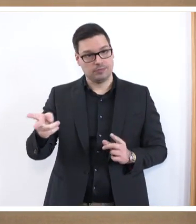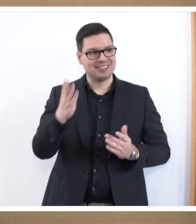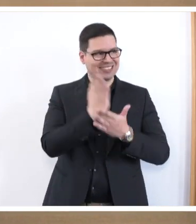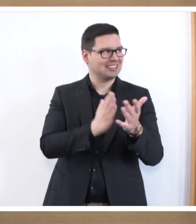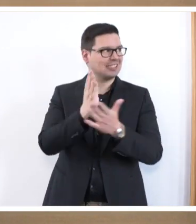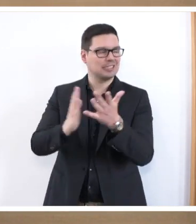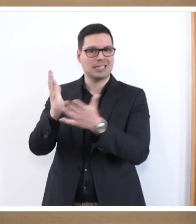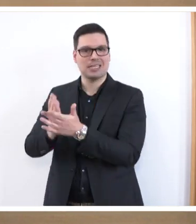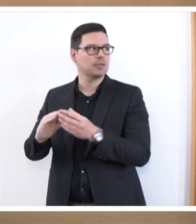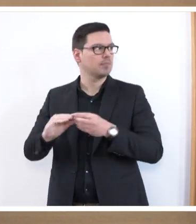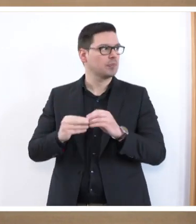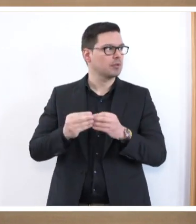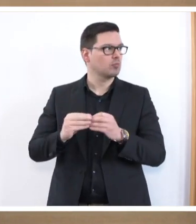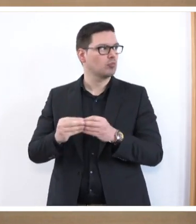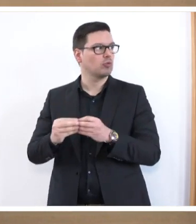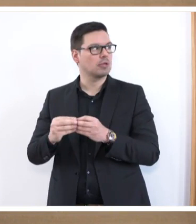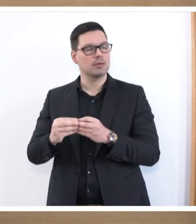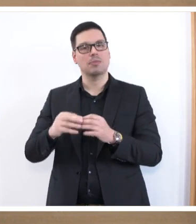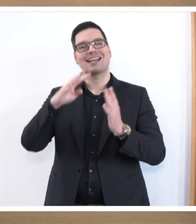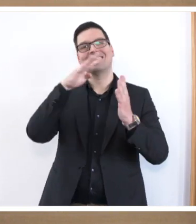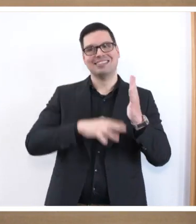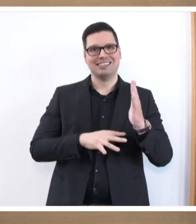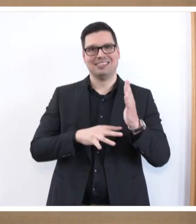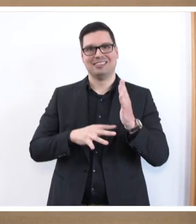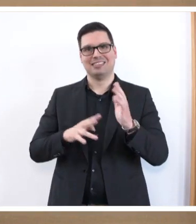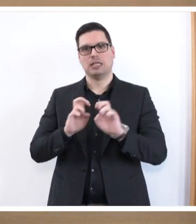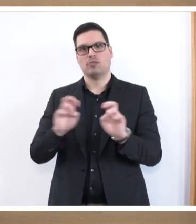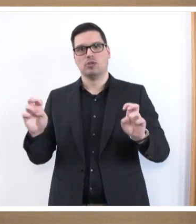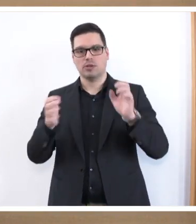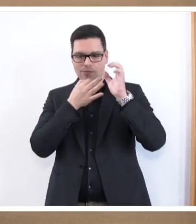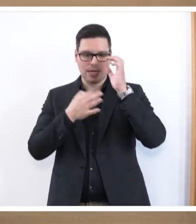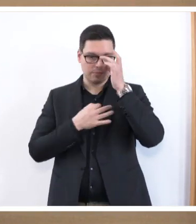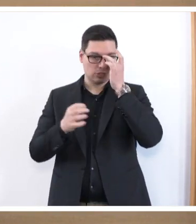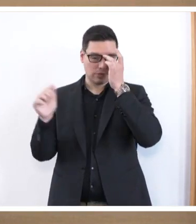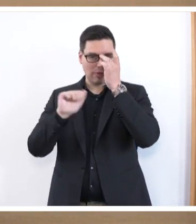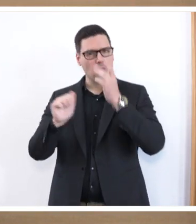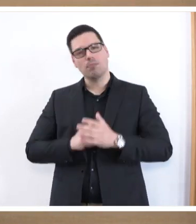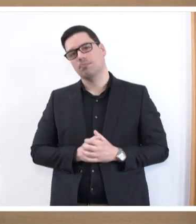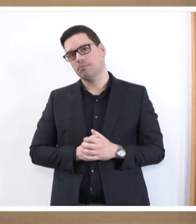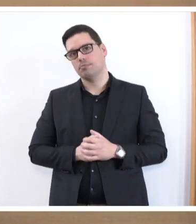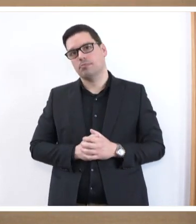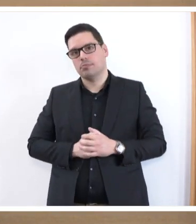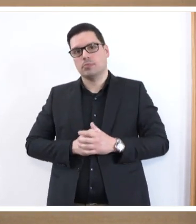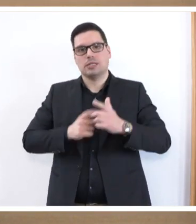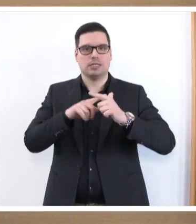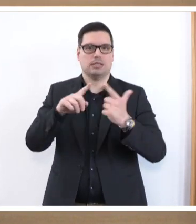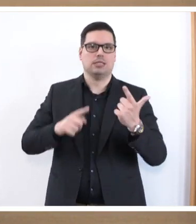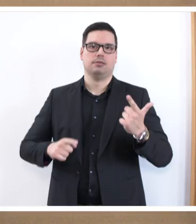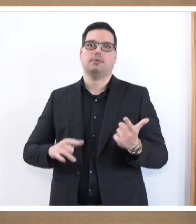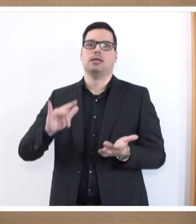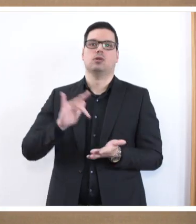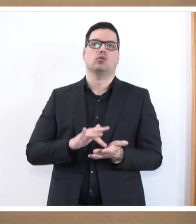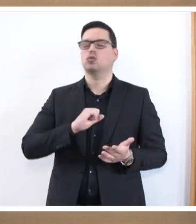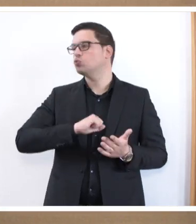Landes tatsächlich Probleme bei der Listenaufstellung, dann frage ich mich, woran liegt das? 2 Gründe kann ich